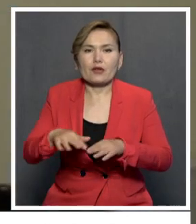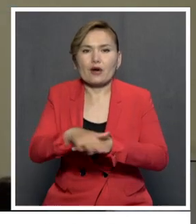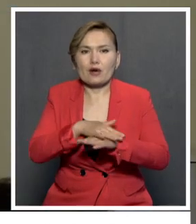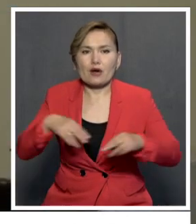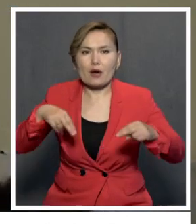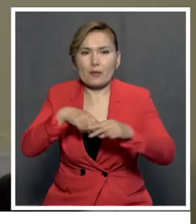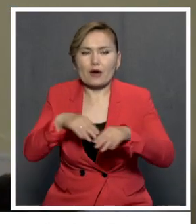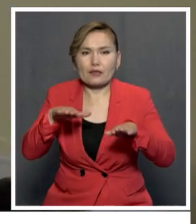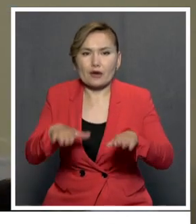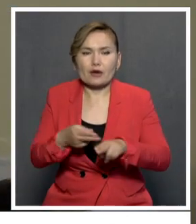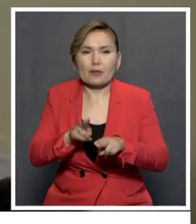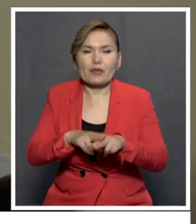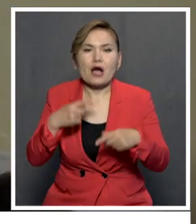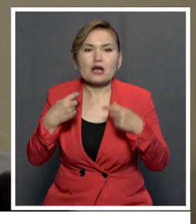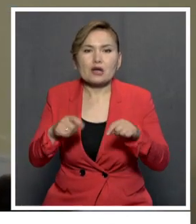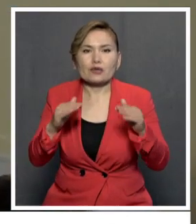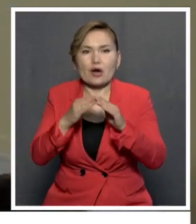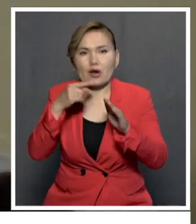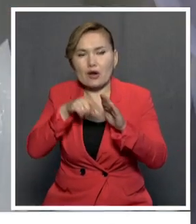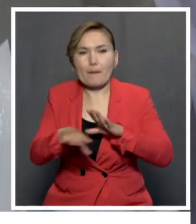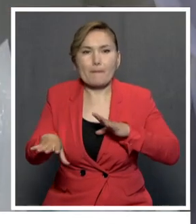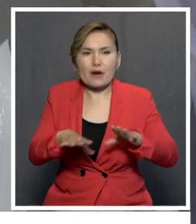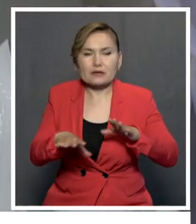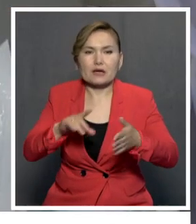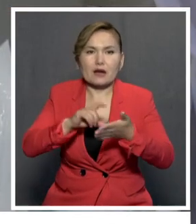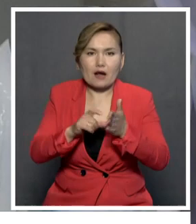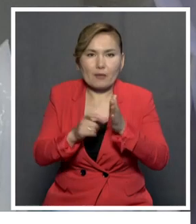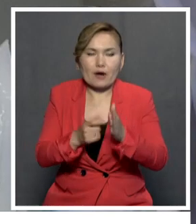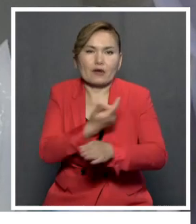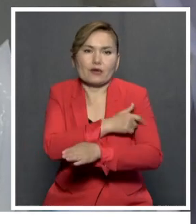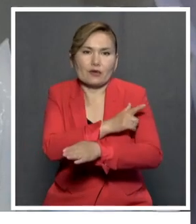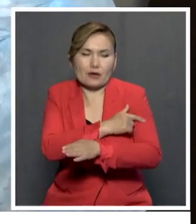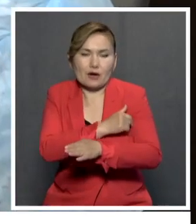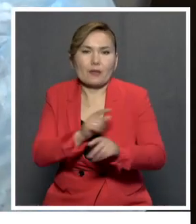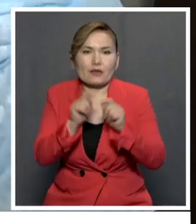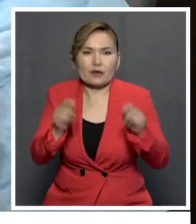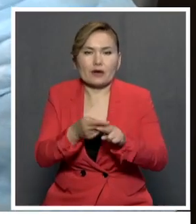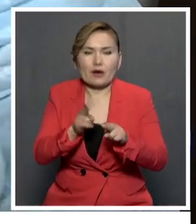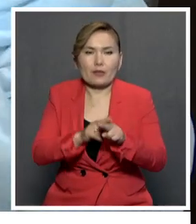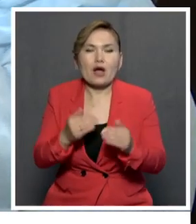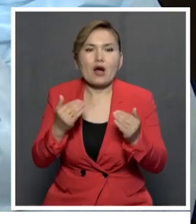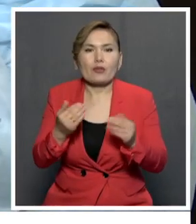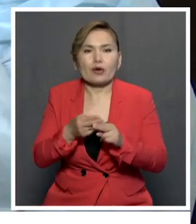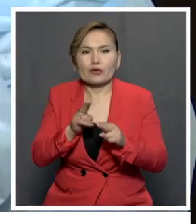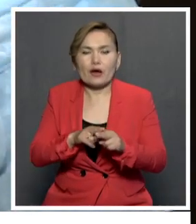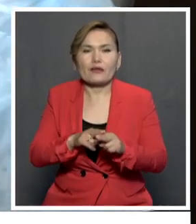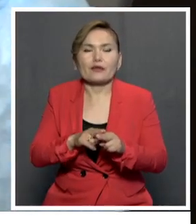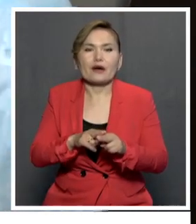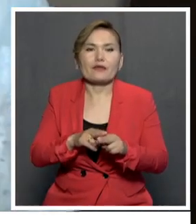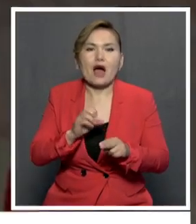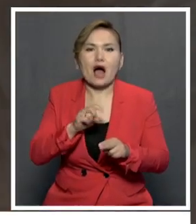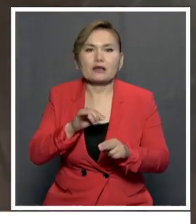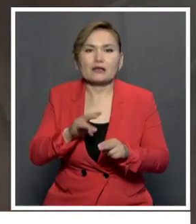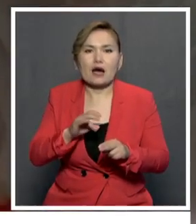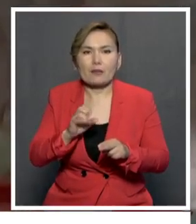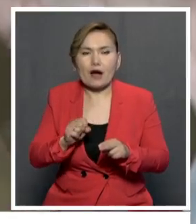жүретін қоғамдық орындар мен сауда үйлері базарлары жылжымалы егу пункттері жұмыс істеп жатыр. Бүгін кеншілер шағарындағы Алтын Арба базарында